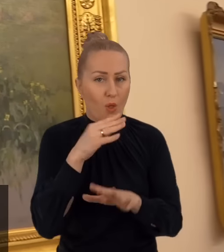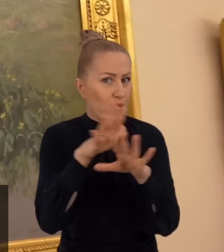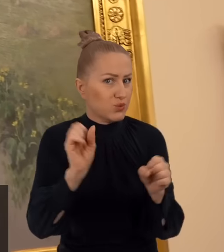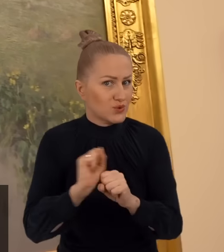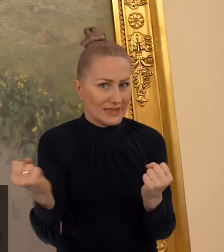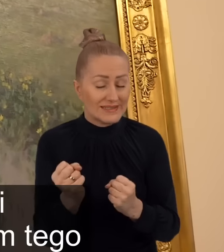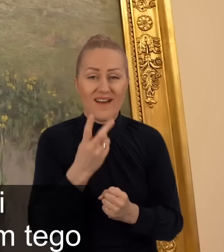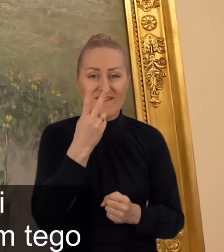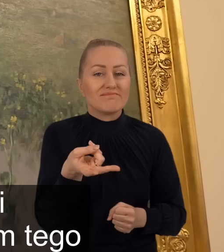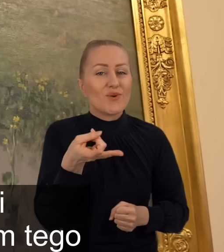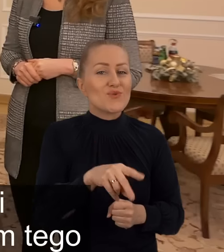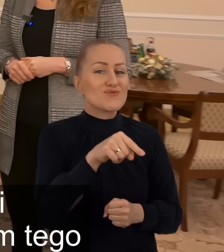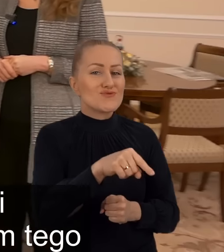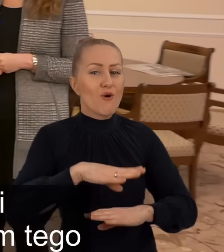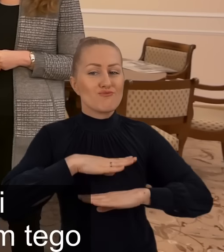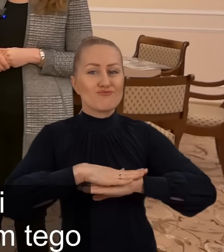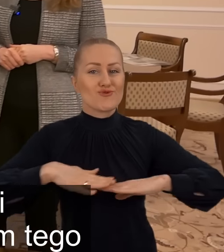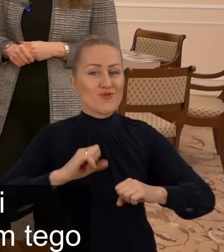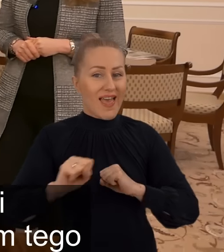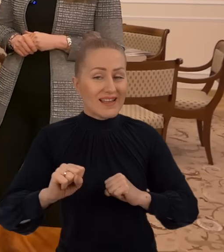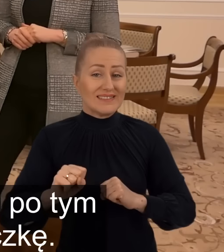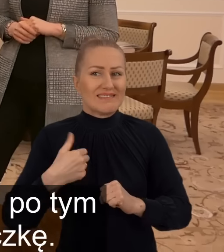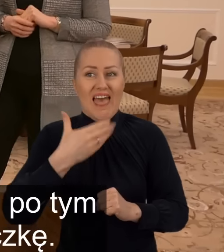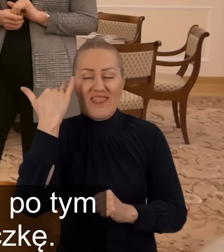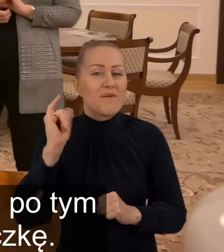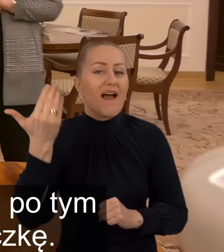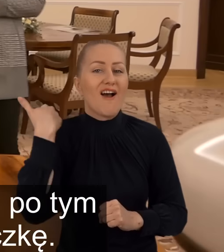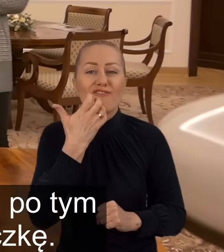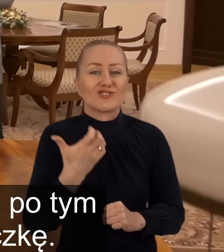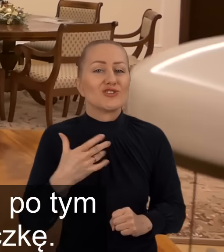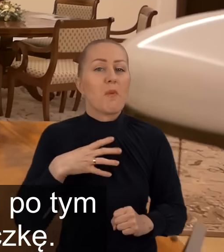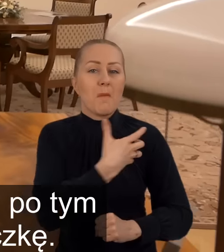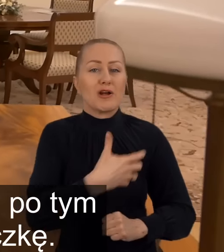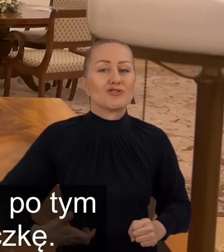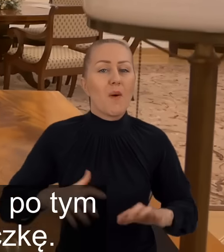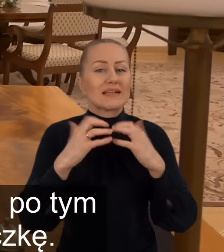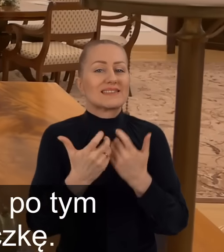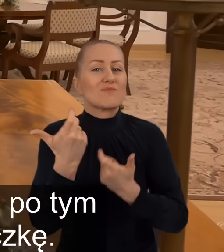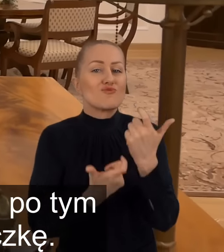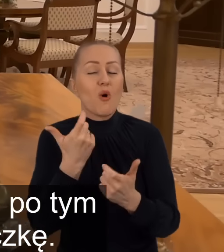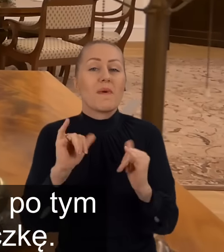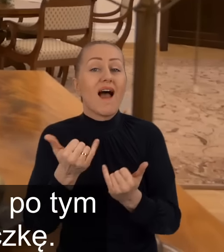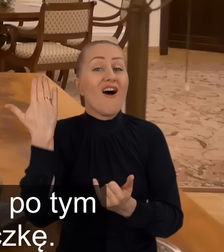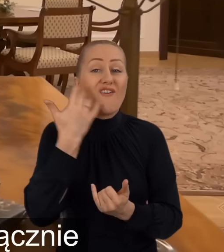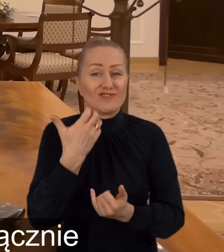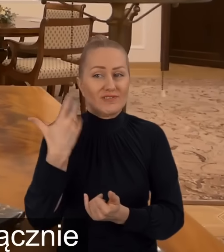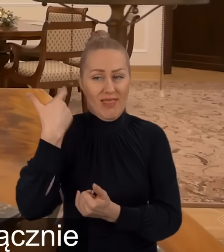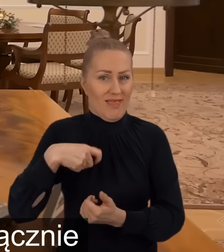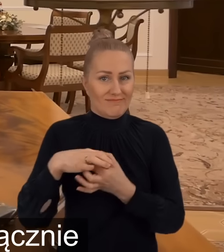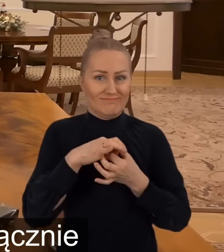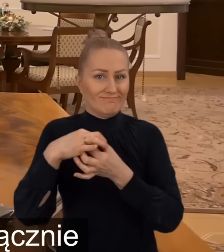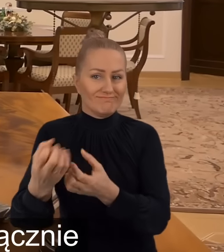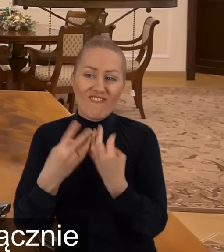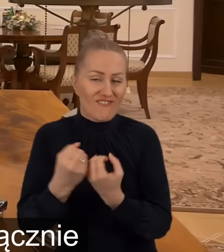takie biurko, nie wiem jak robili poprzedni marszałkowie Sejmu, bo nie miałem tego zaszczytu, żeby być oprowadzonym po tym gabinecie przez moją poprzedniczkę. Natomiast